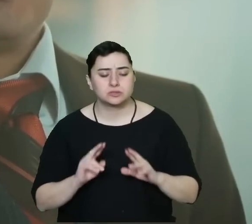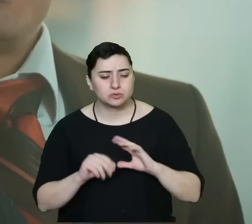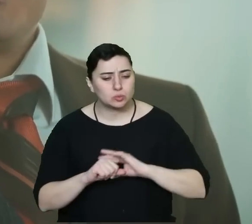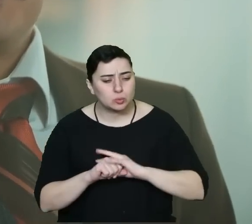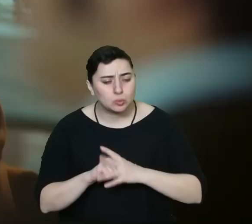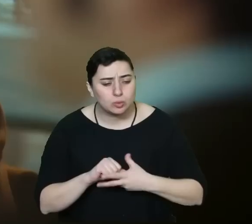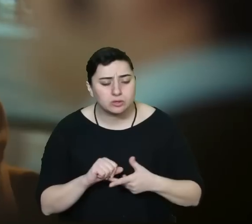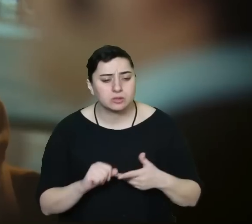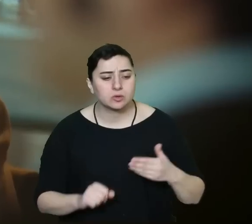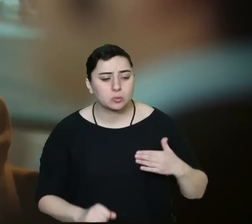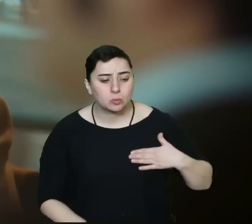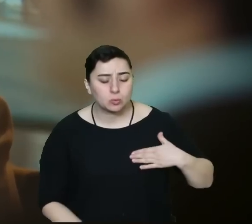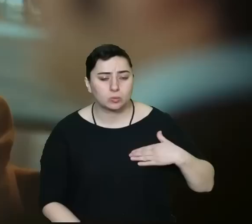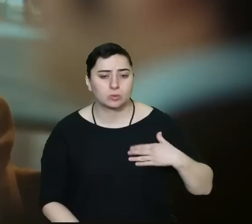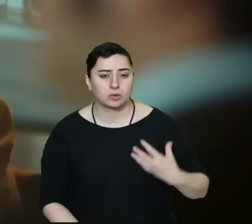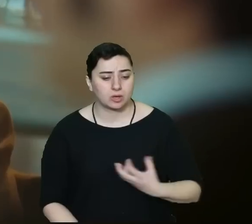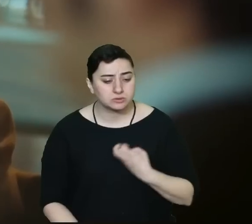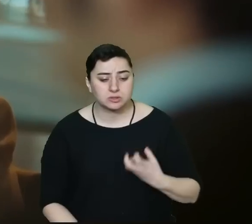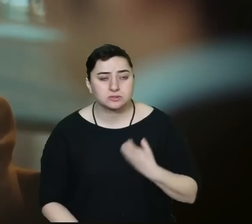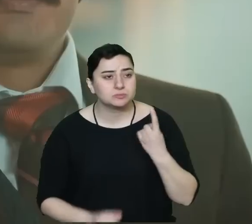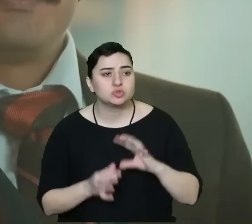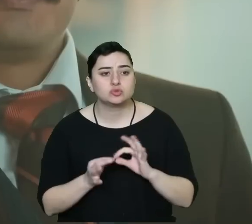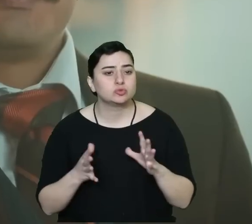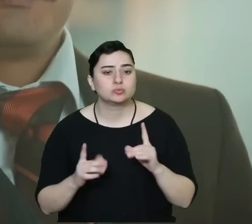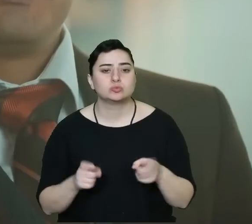Dünyada gönül yaresine çare bulunmaz.